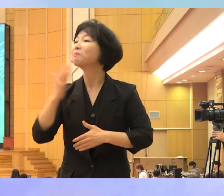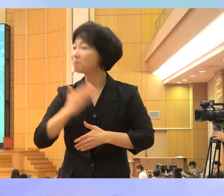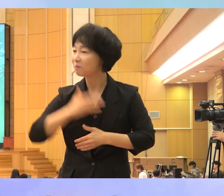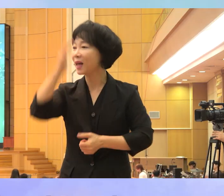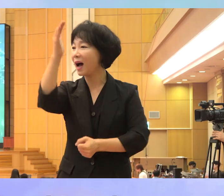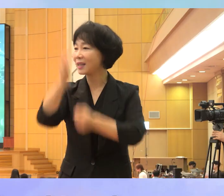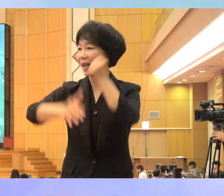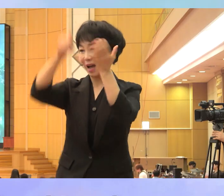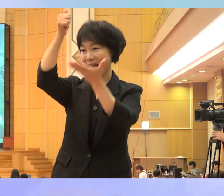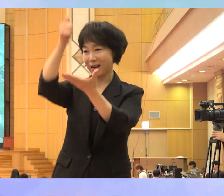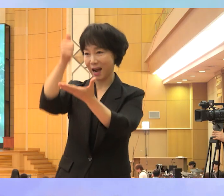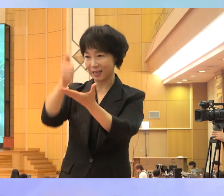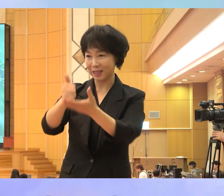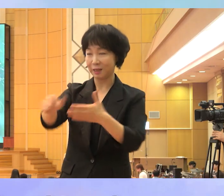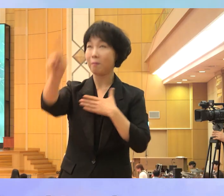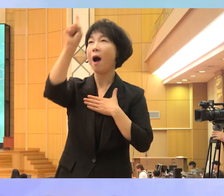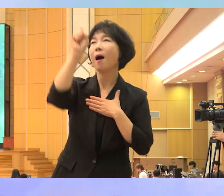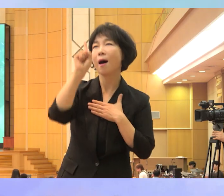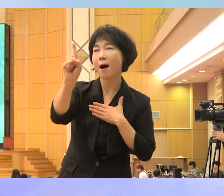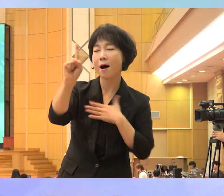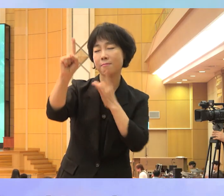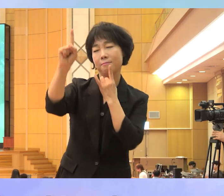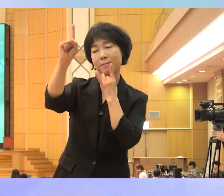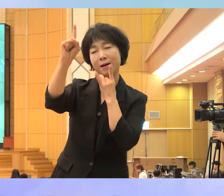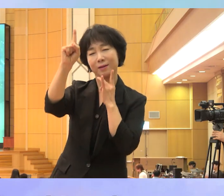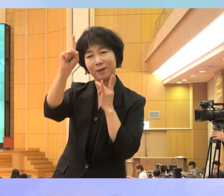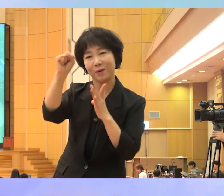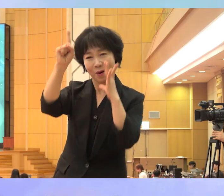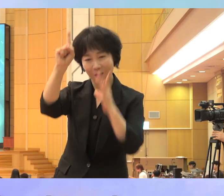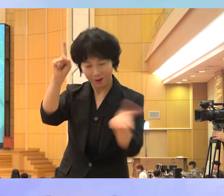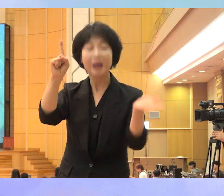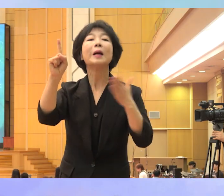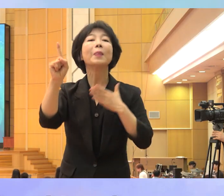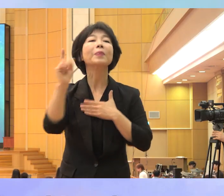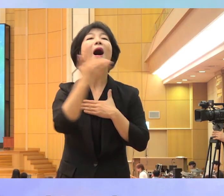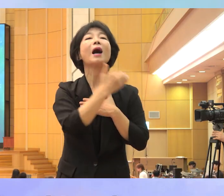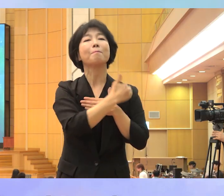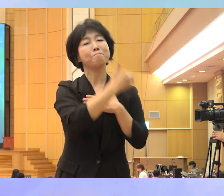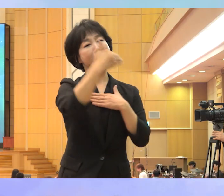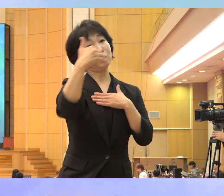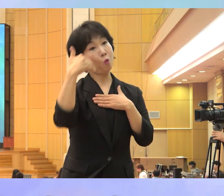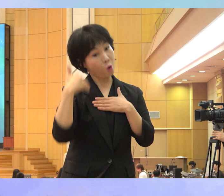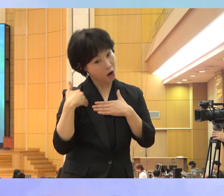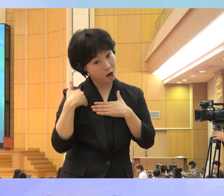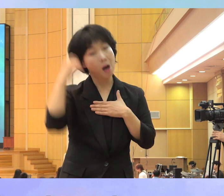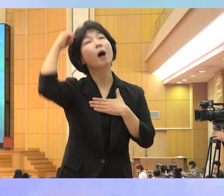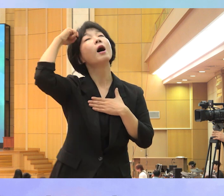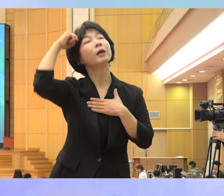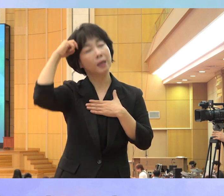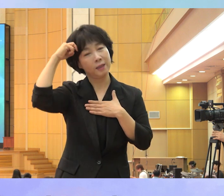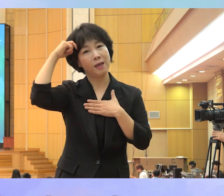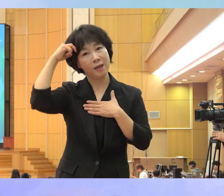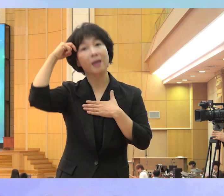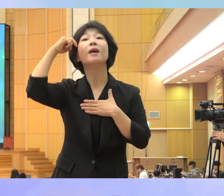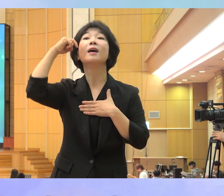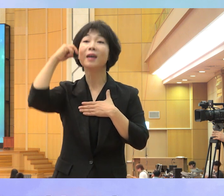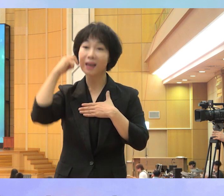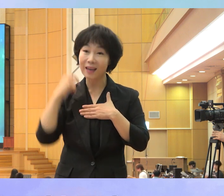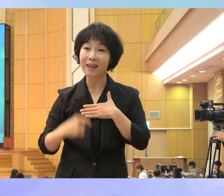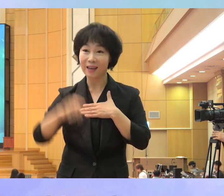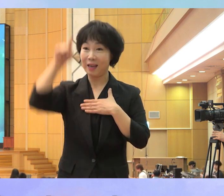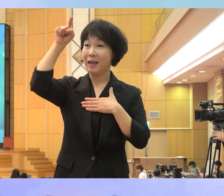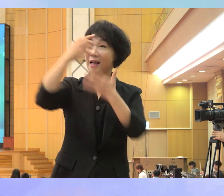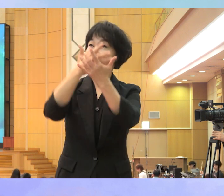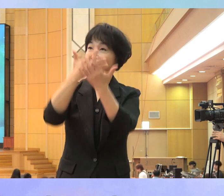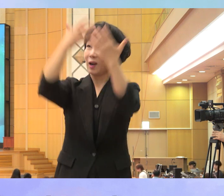사랑하시니 나의 하나님 한 분만으로 나는 만족하네. 저기